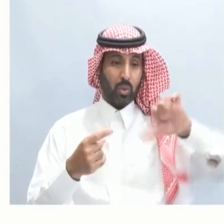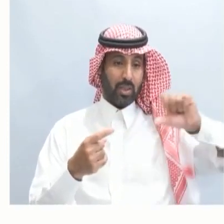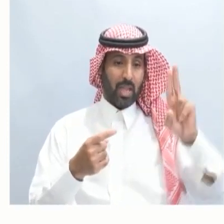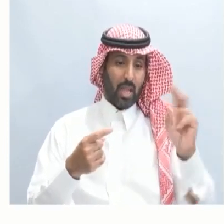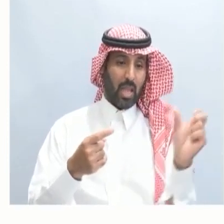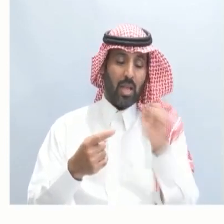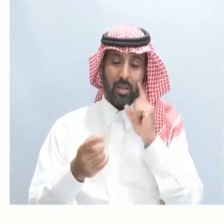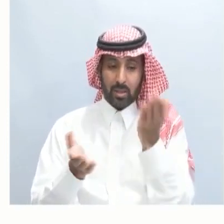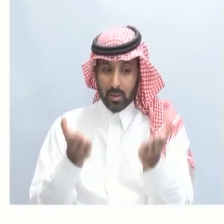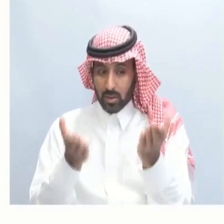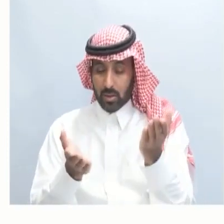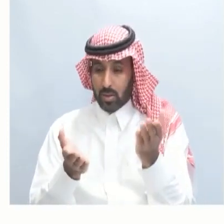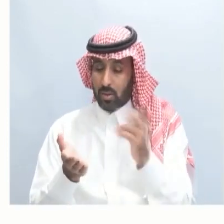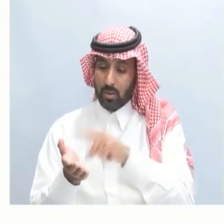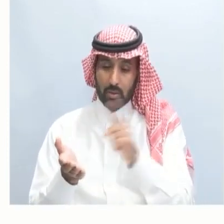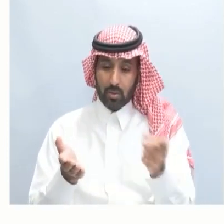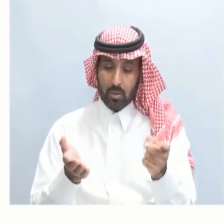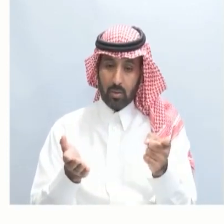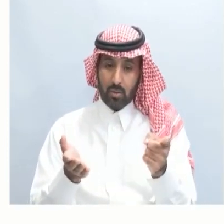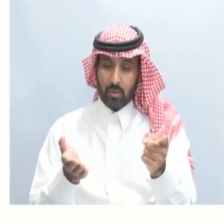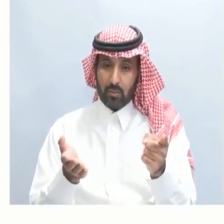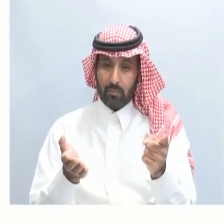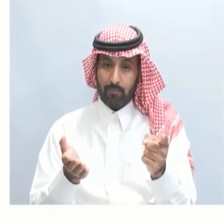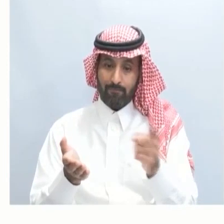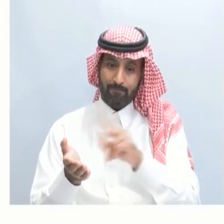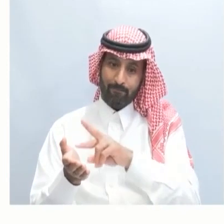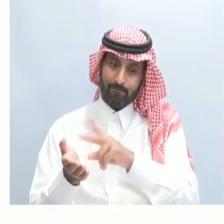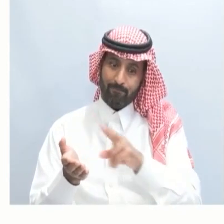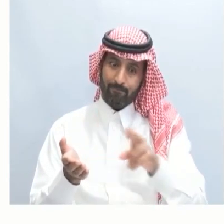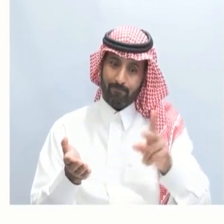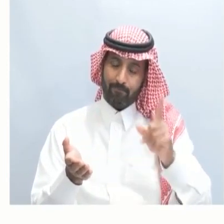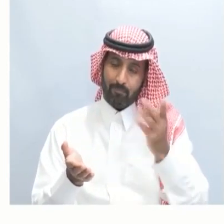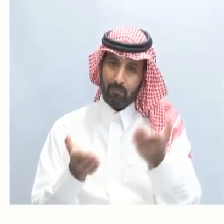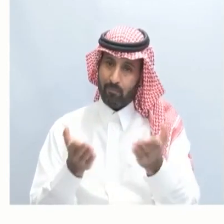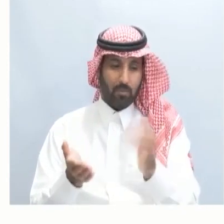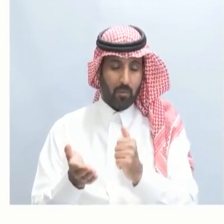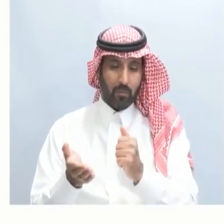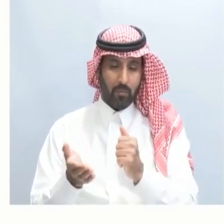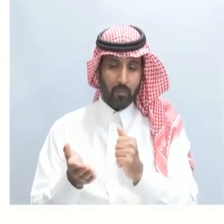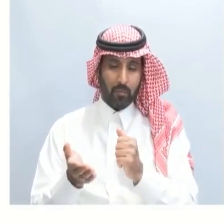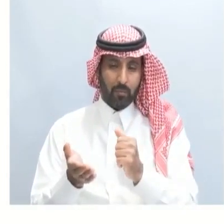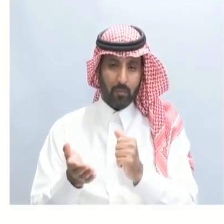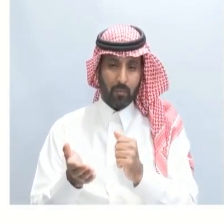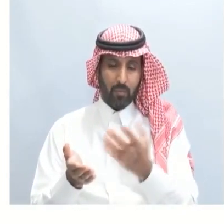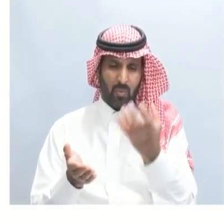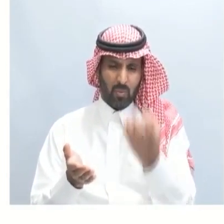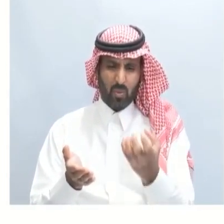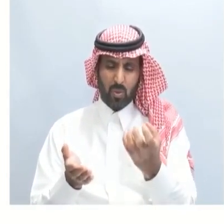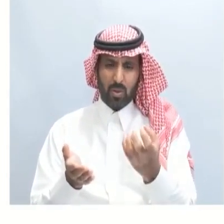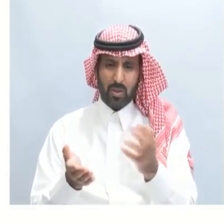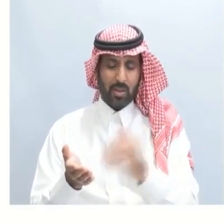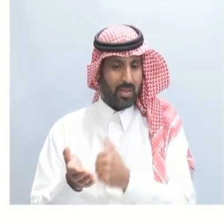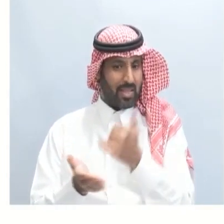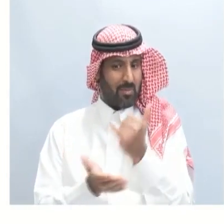يمينا ويسارا غير ماذا غير متساويه اذا ليست القوه المسؤوله عن